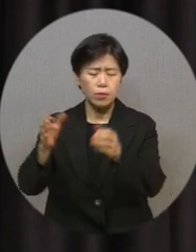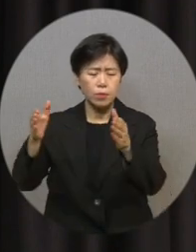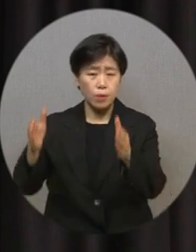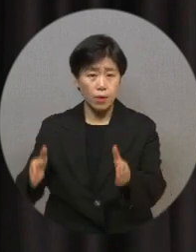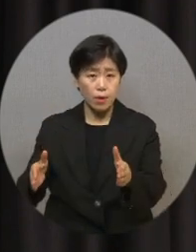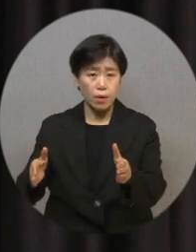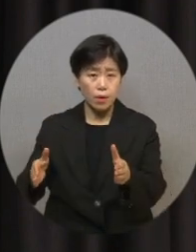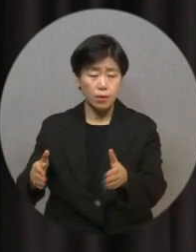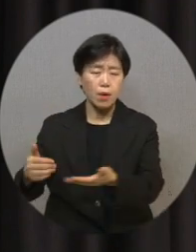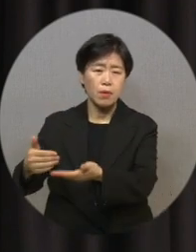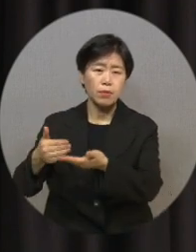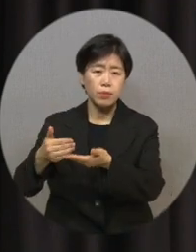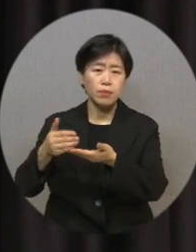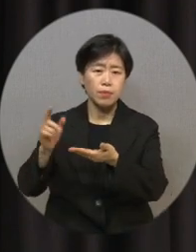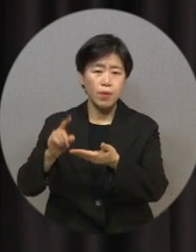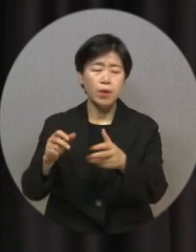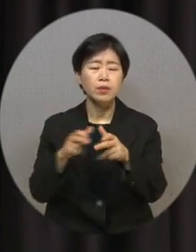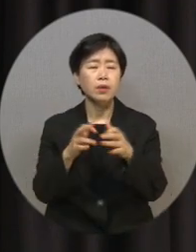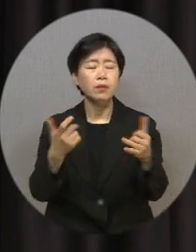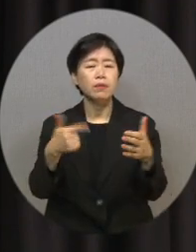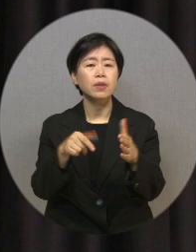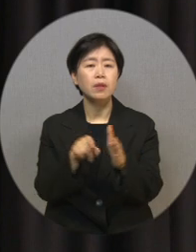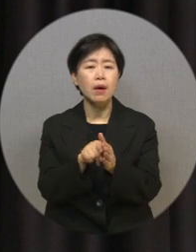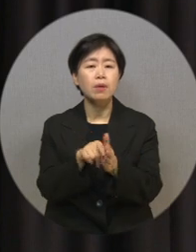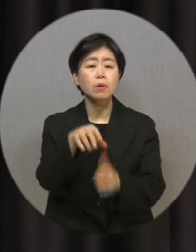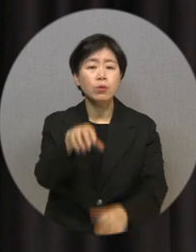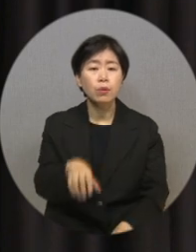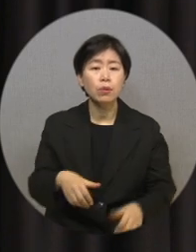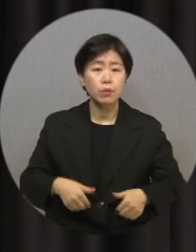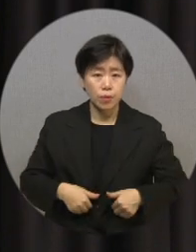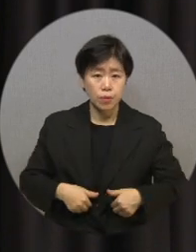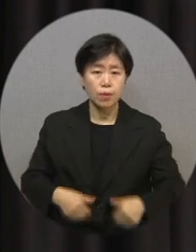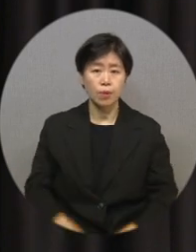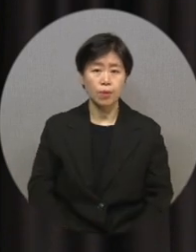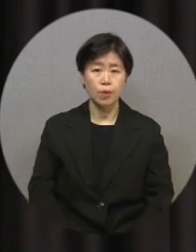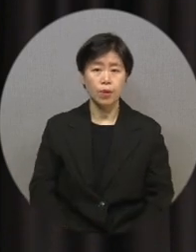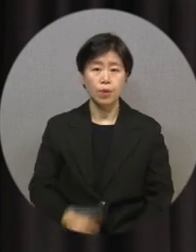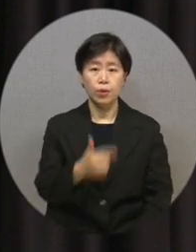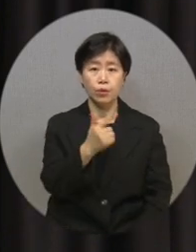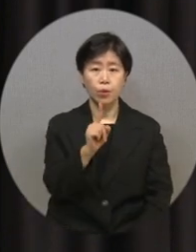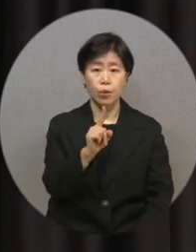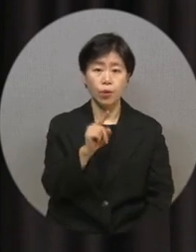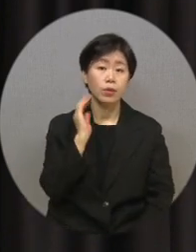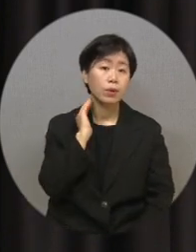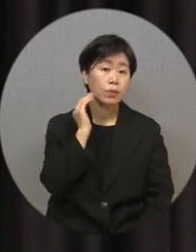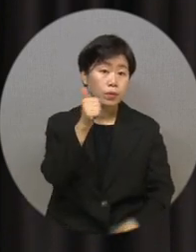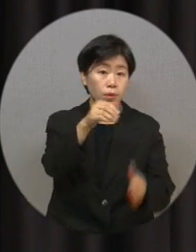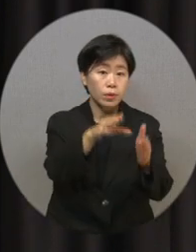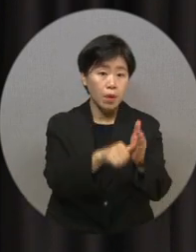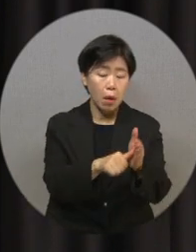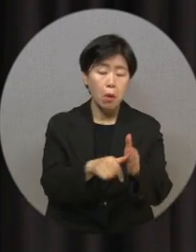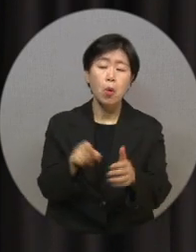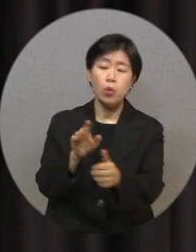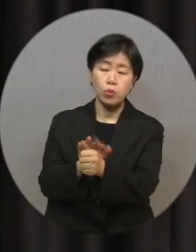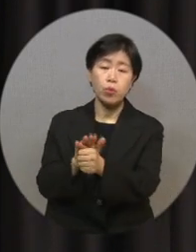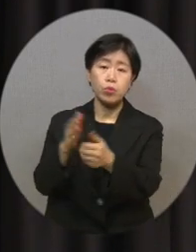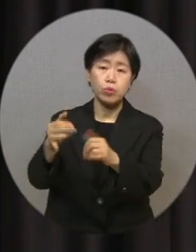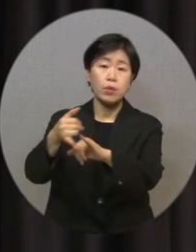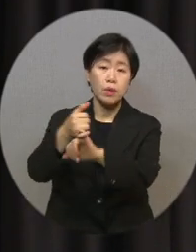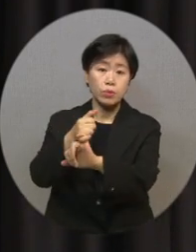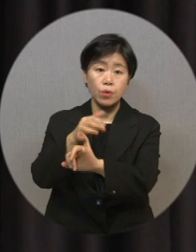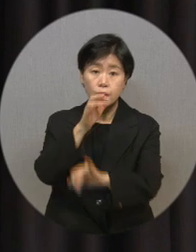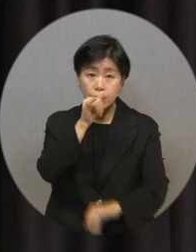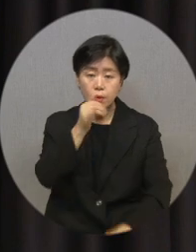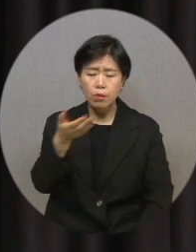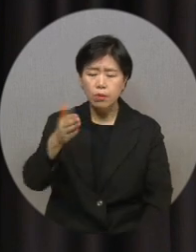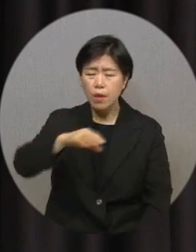그래서 노면 대통령 시절에 아 그러면 이걸 지원을 해 주 마라고 했는데 재원을 어떻게 마련할까는게 고민이었습니다